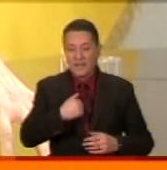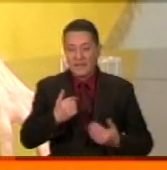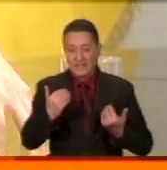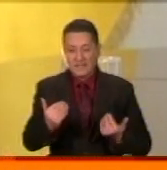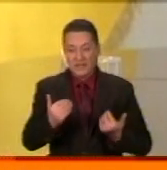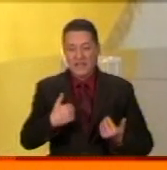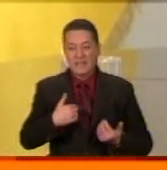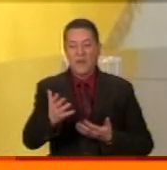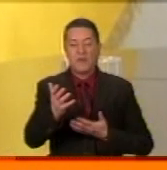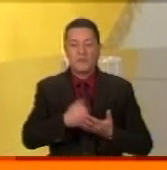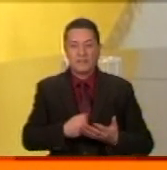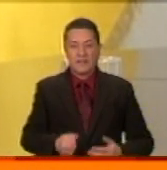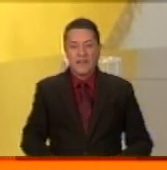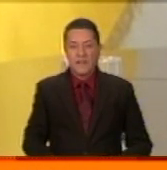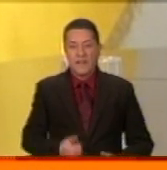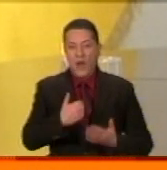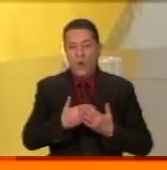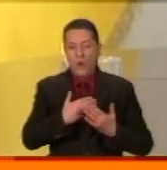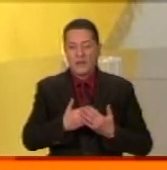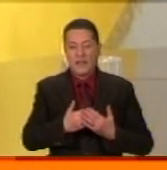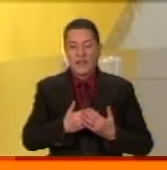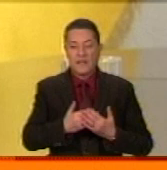отримала, я скажу, десь около